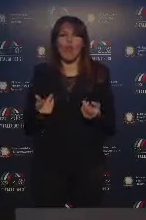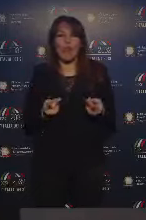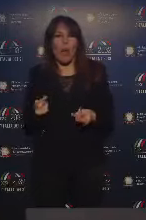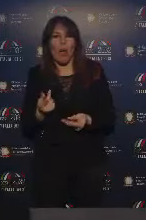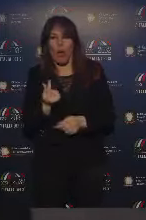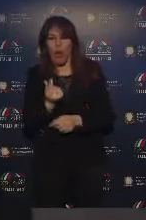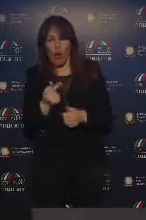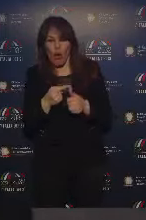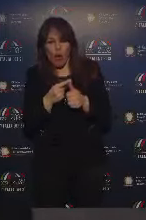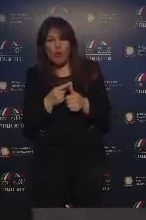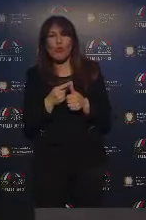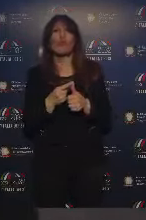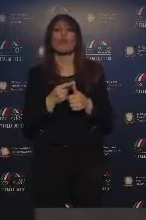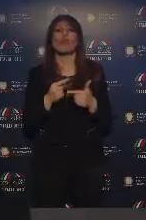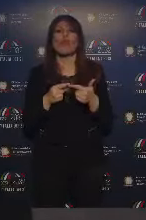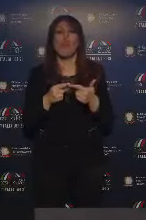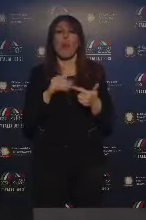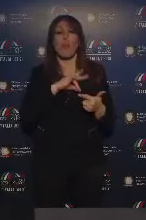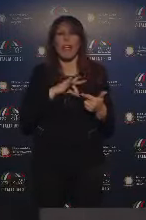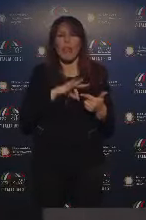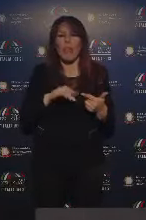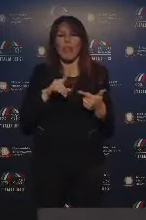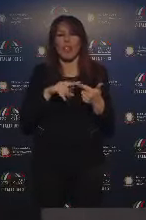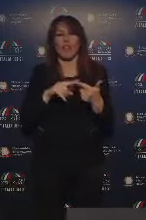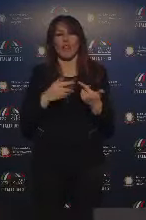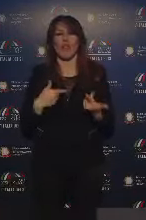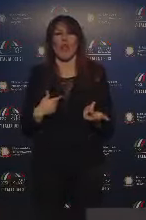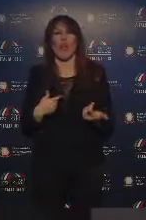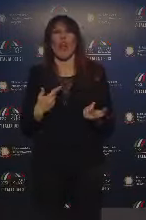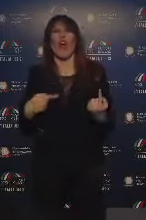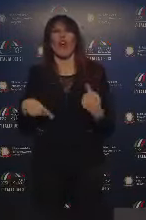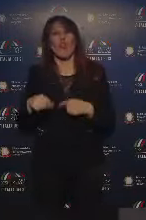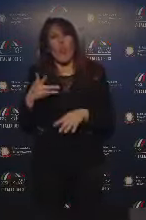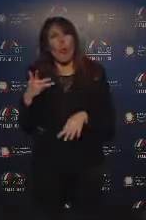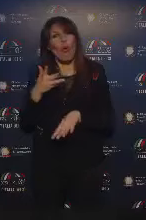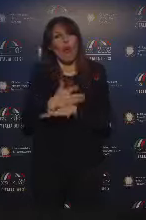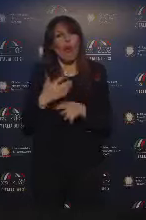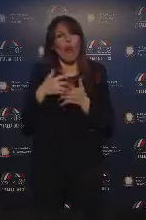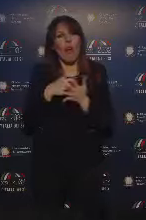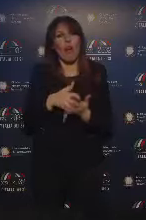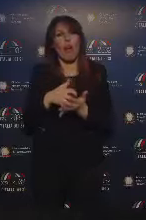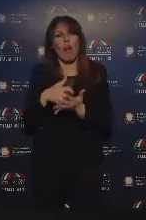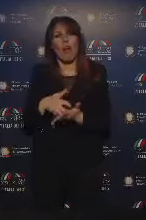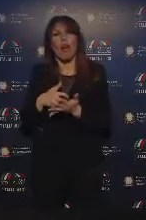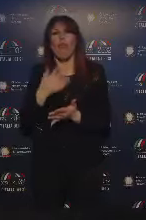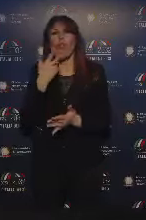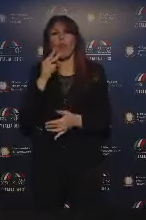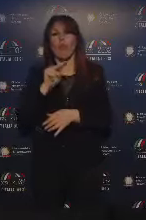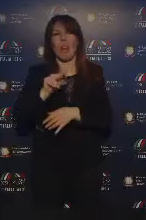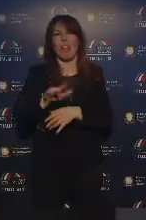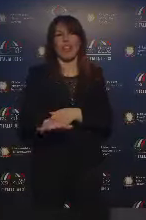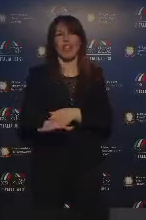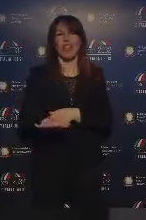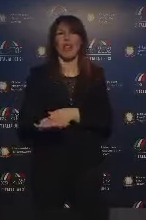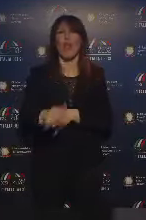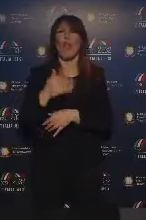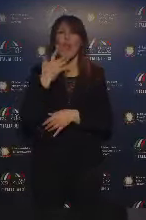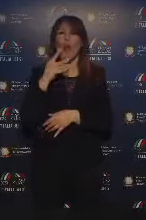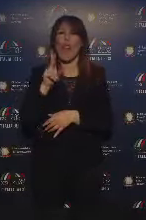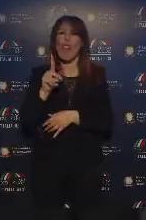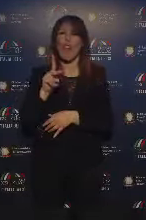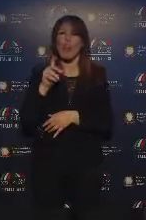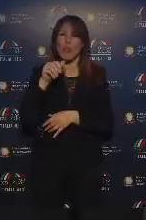costo sul sul beneficio Noi stiamo investendo per arrivare Entro il 2025 ad avere 21.000 dalle